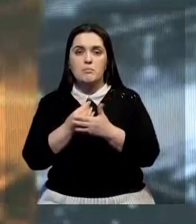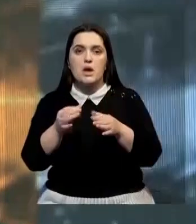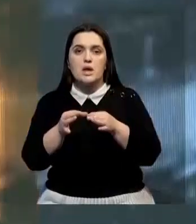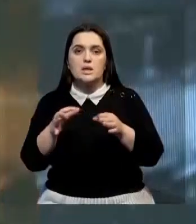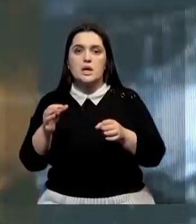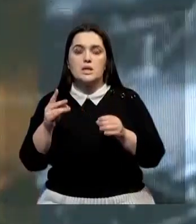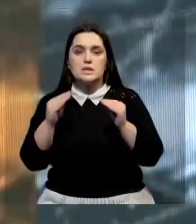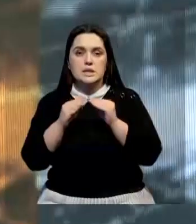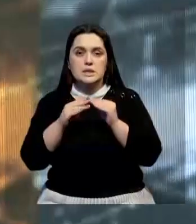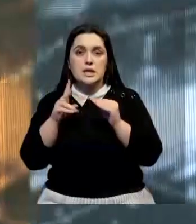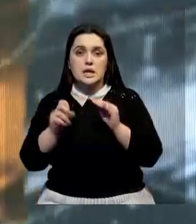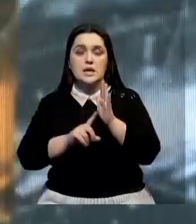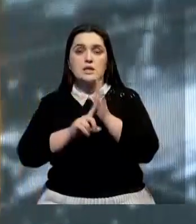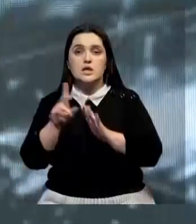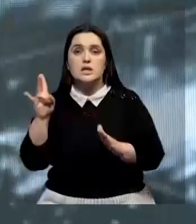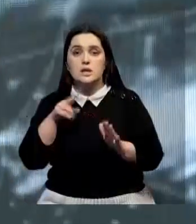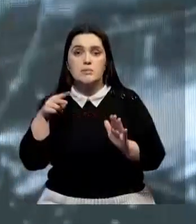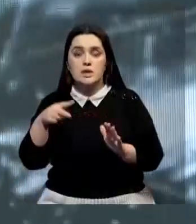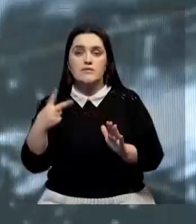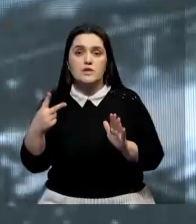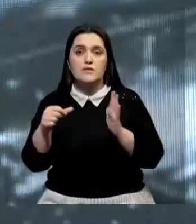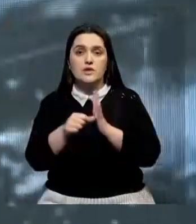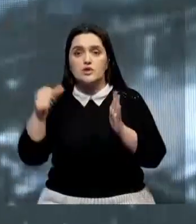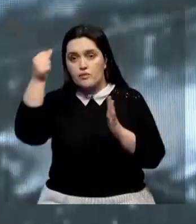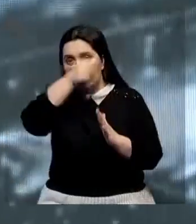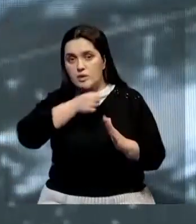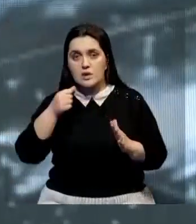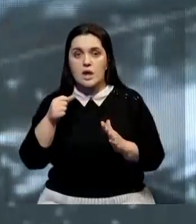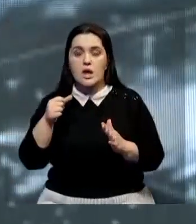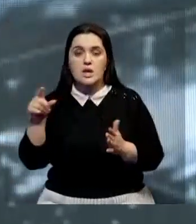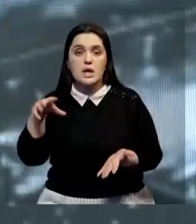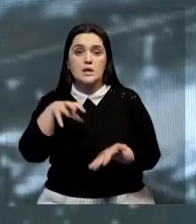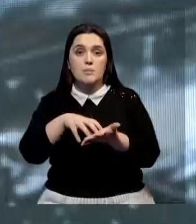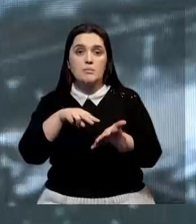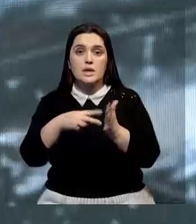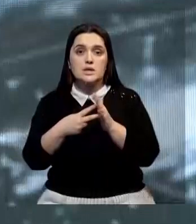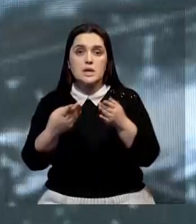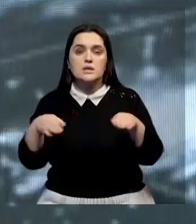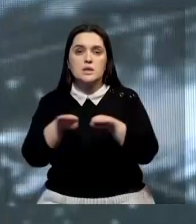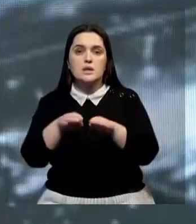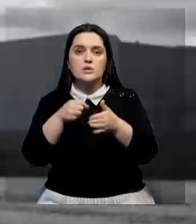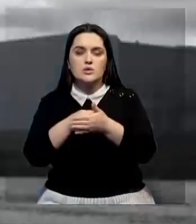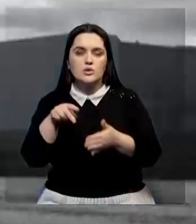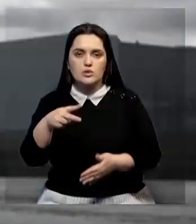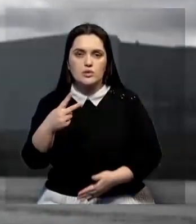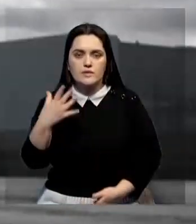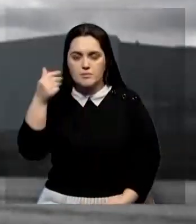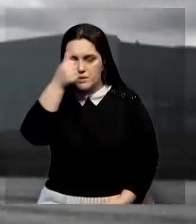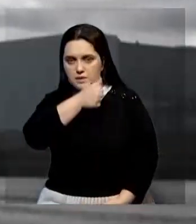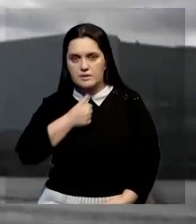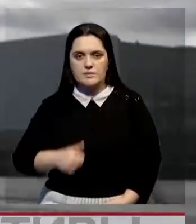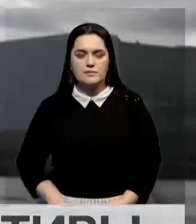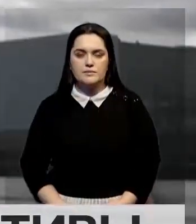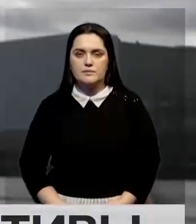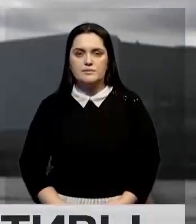атомных реакторов на 10 лет. Это начиная с ноября 2026 года, хотя эти объекты планировалось закрыть до